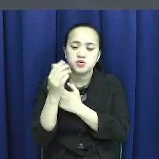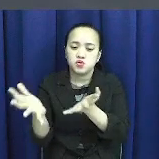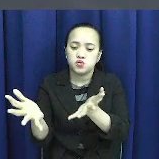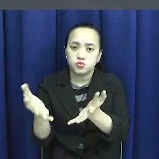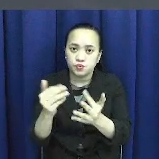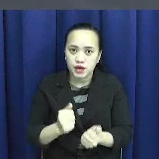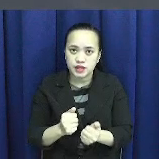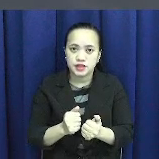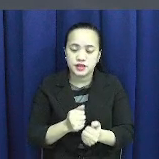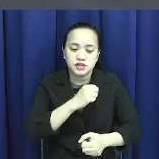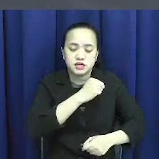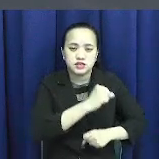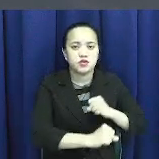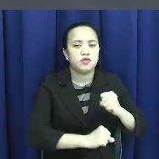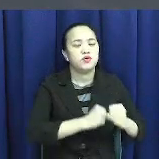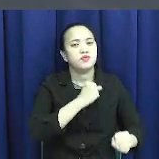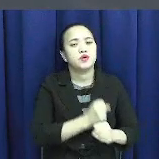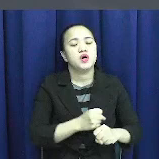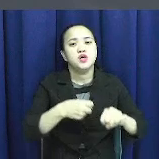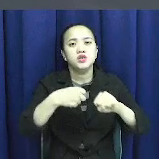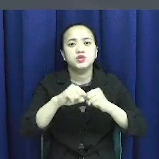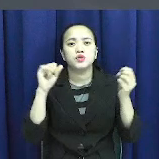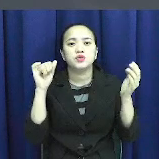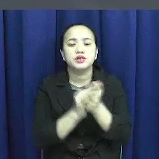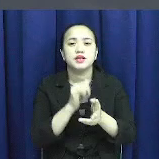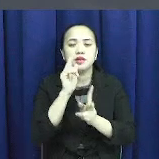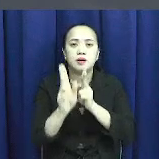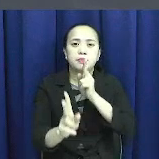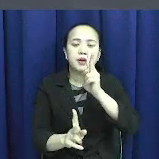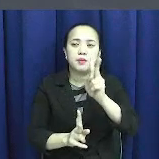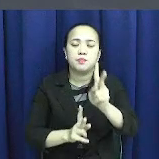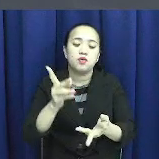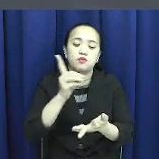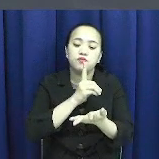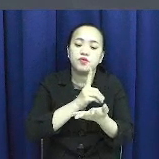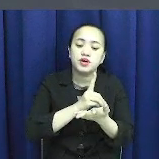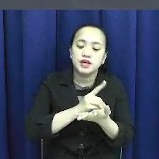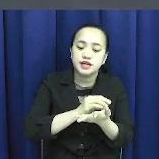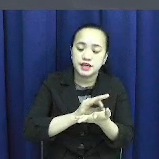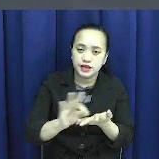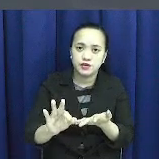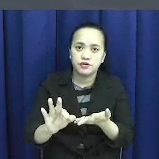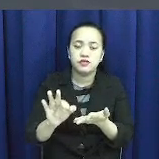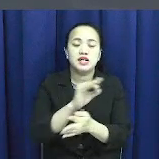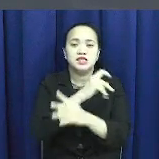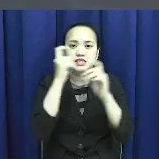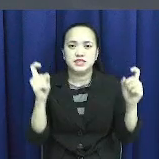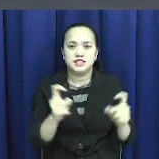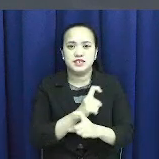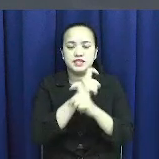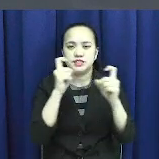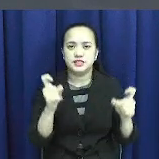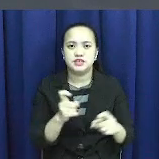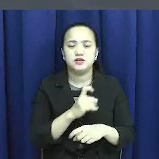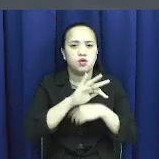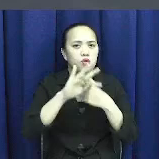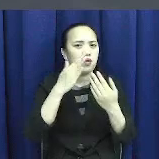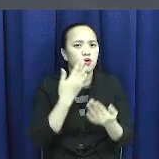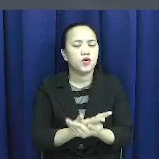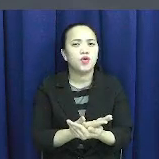mga tao upang ang mga tao ay mapatawad sa kanilang kasalanan. Lahat ng pinag-aralan